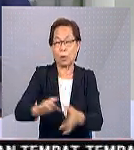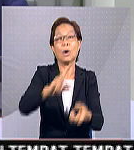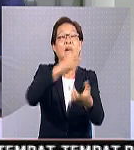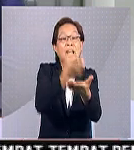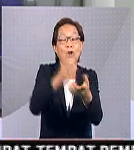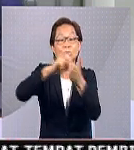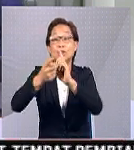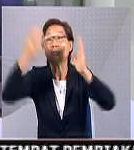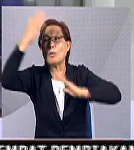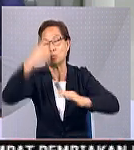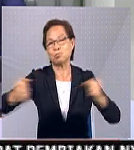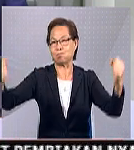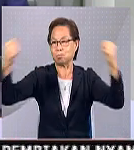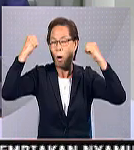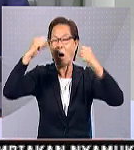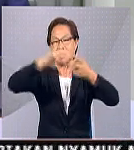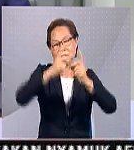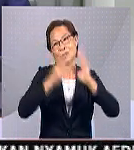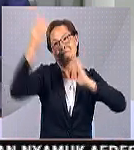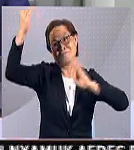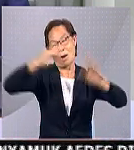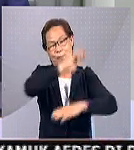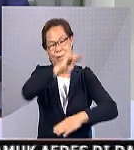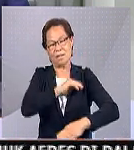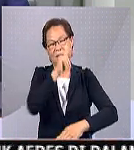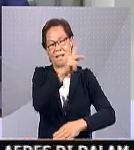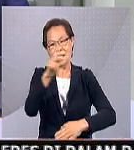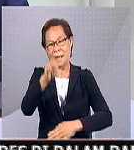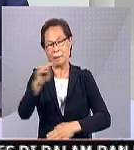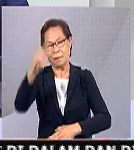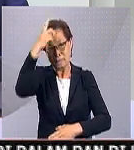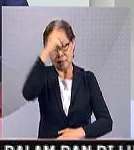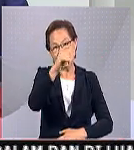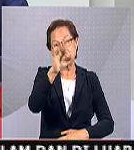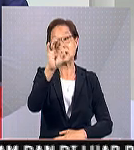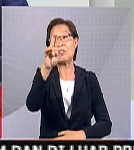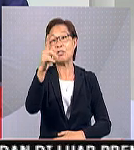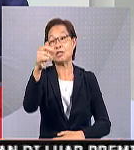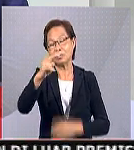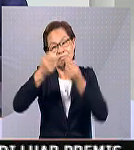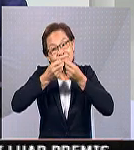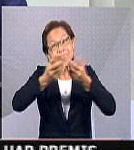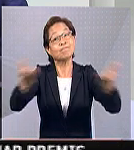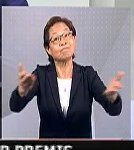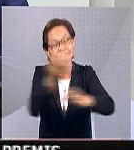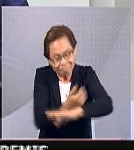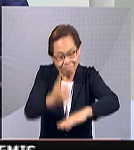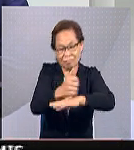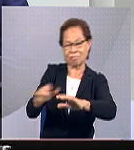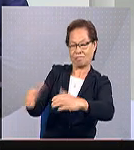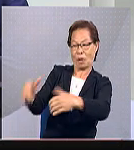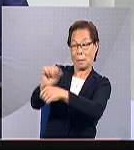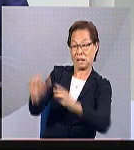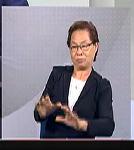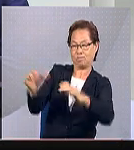Malaysia dalam memperkasa sektor digital negara. Menteri Komunikasi dan Multimedia Datuk Saifuddin Abdullah memaklumkan penubuhan pasukan petugas